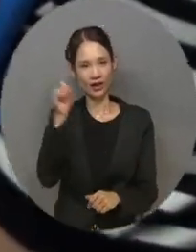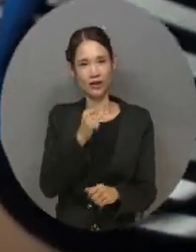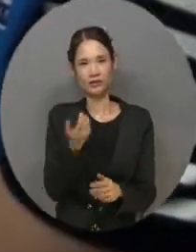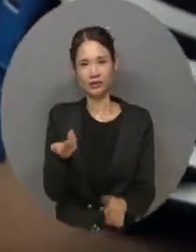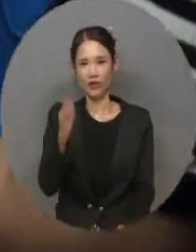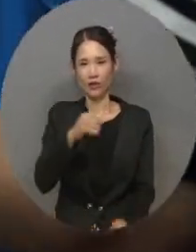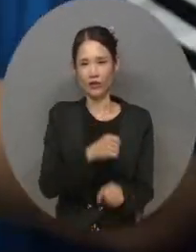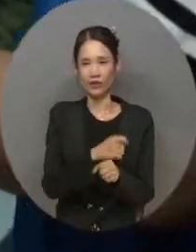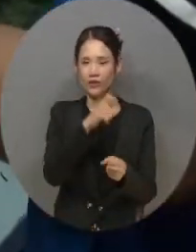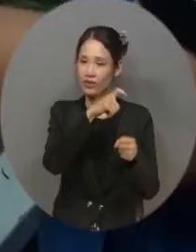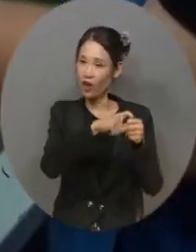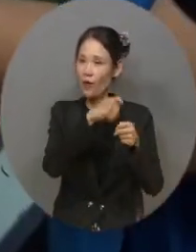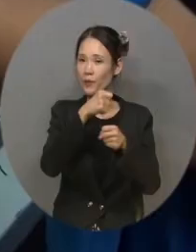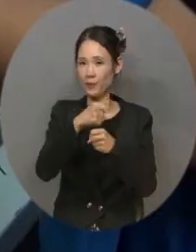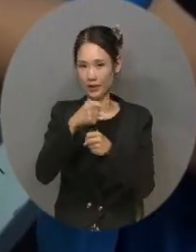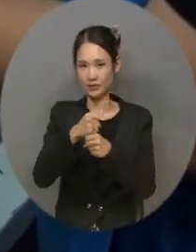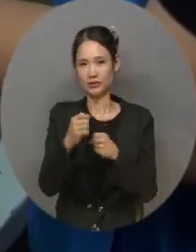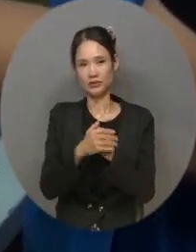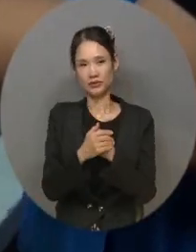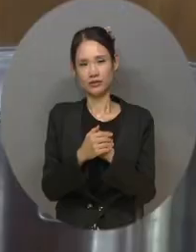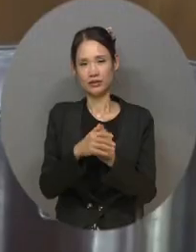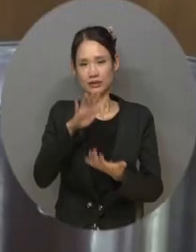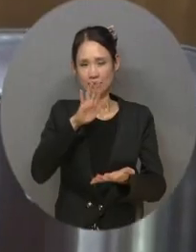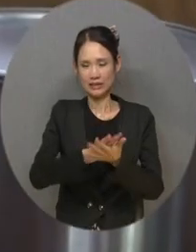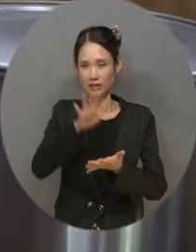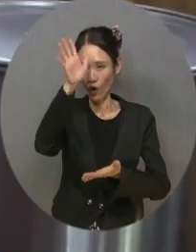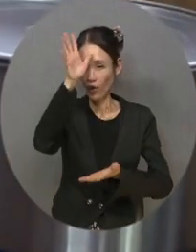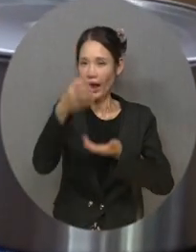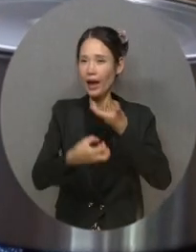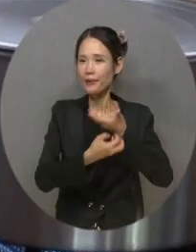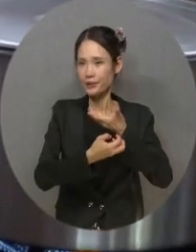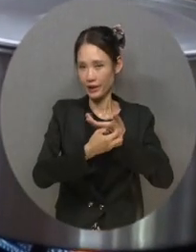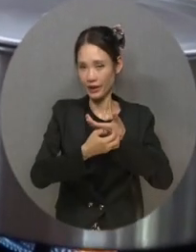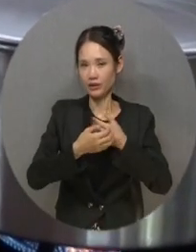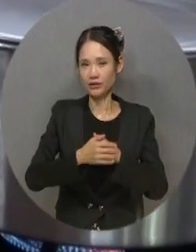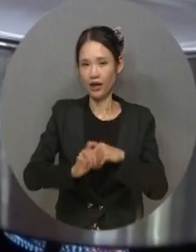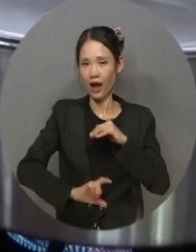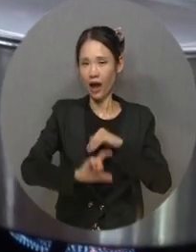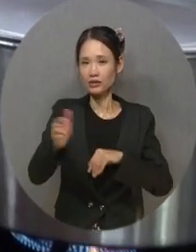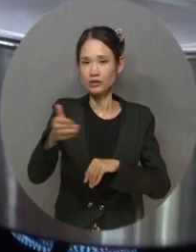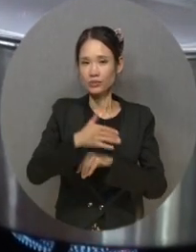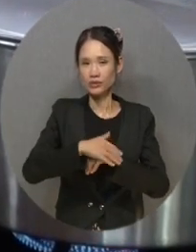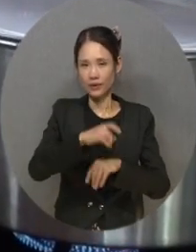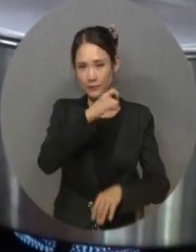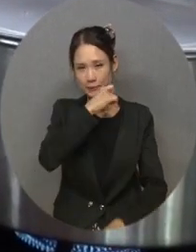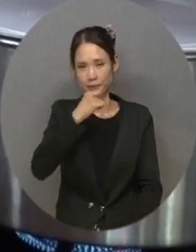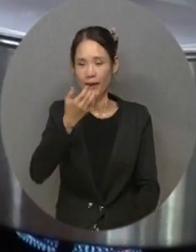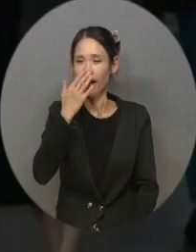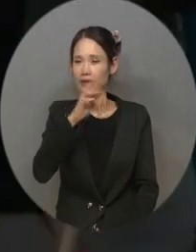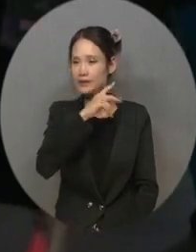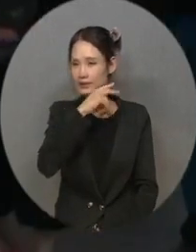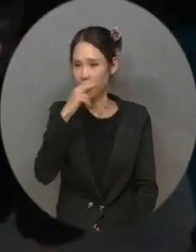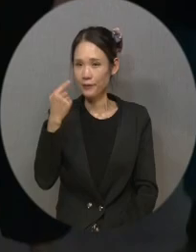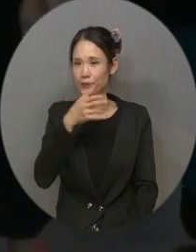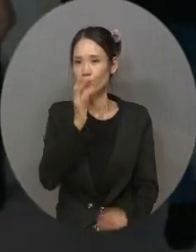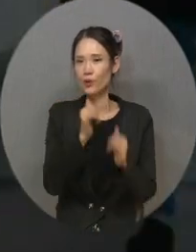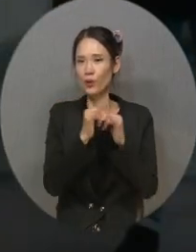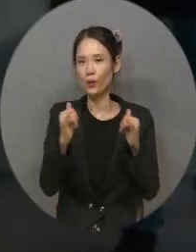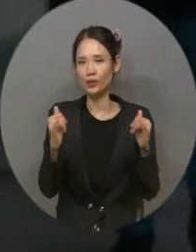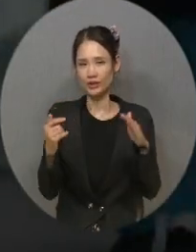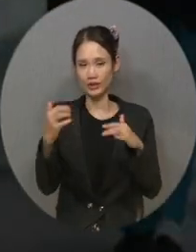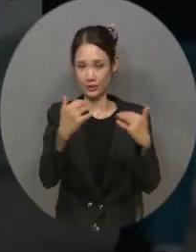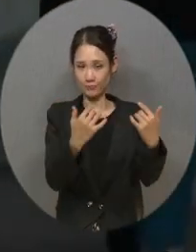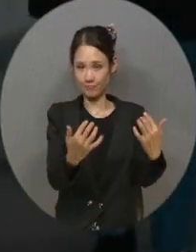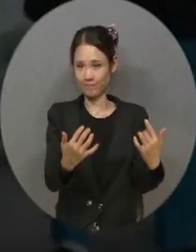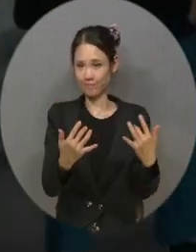굽고 떡을 만들고 뜨거운 삼계탕을 끓였습니다. 아침부터 퍼지는 맛있는 냄새가 노인들을 집 밖으로 나오게